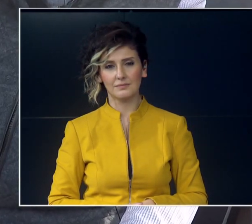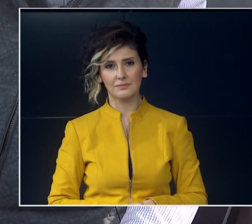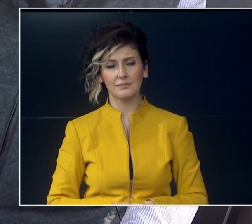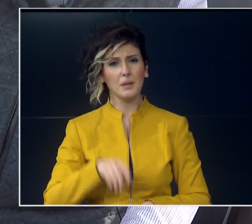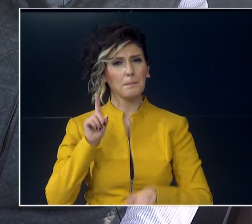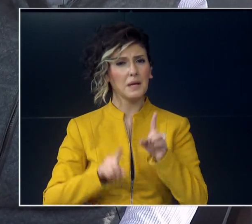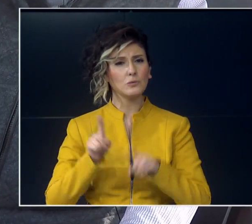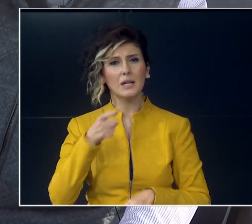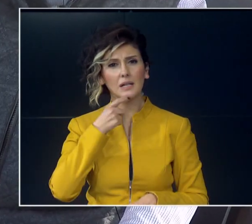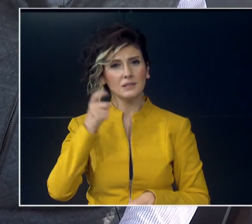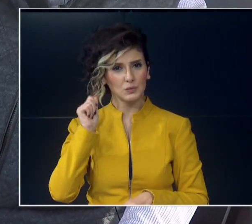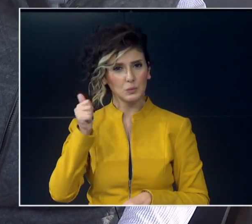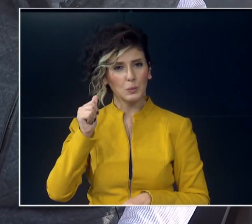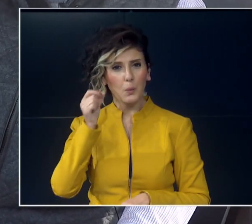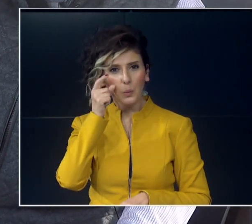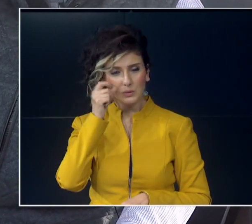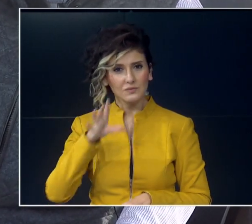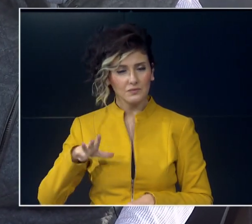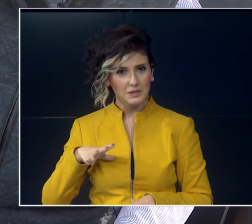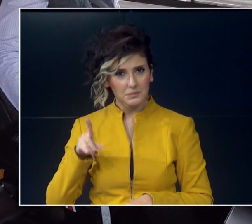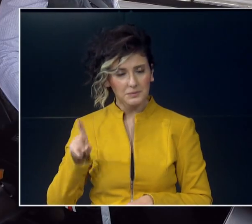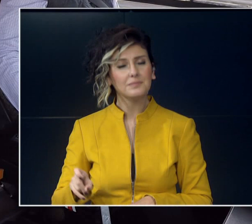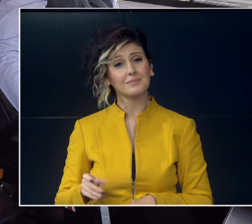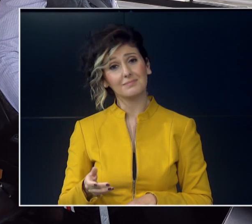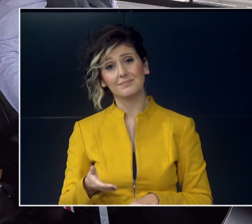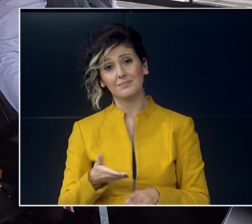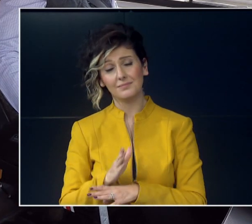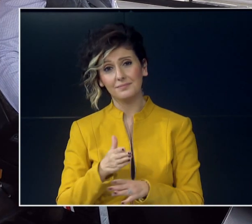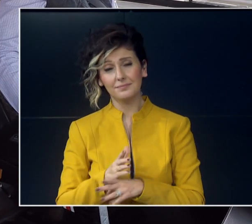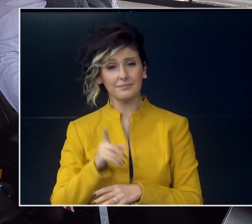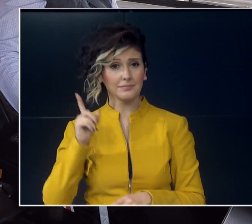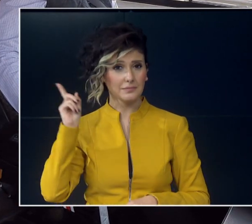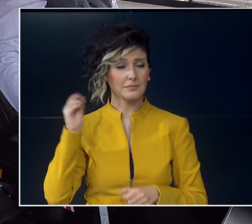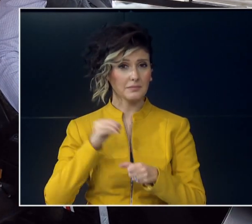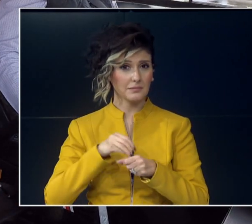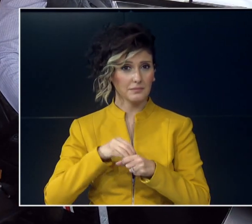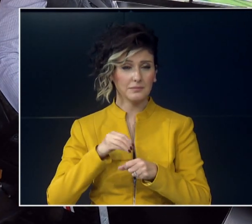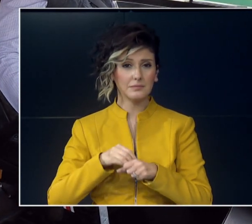Bazen o eski günler özlüyor musunuz? Tabii. Orada daha